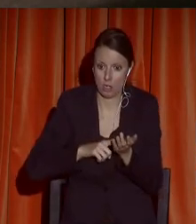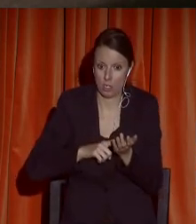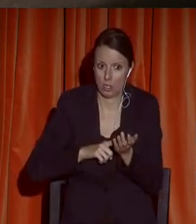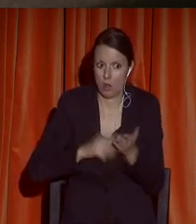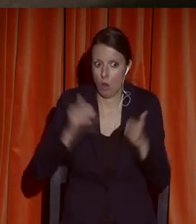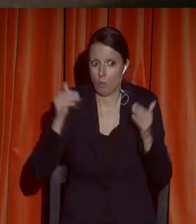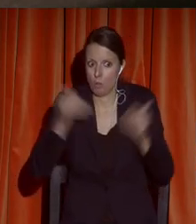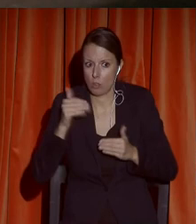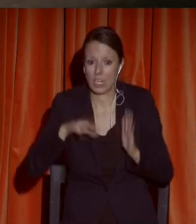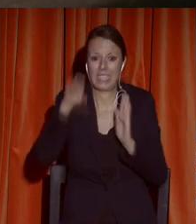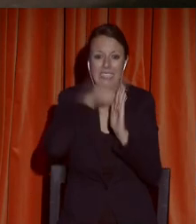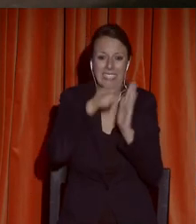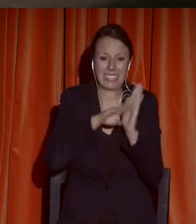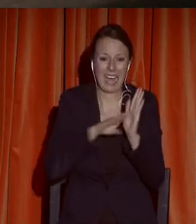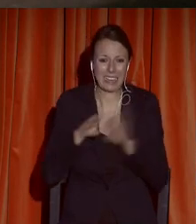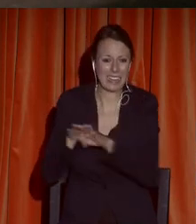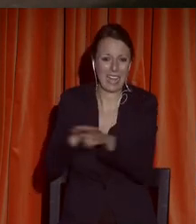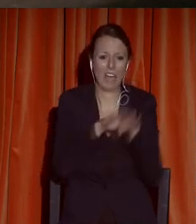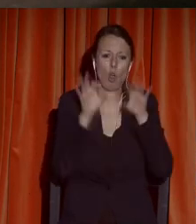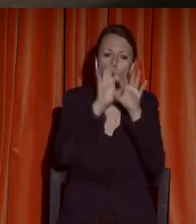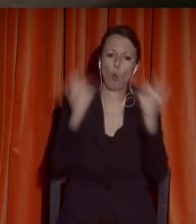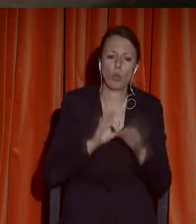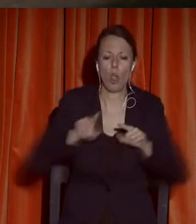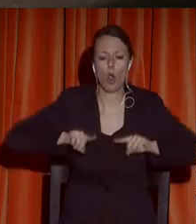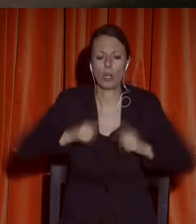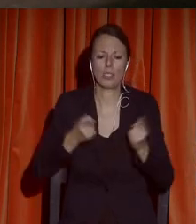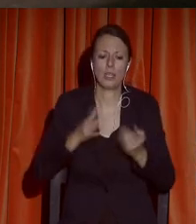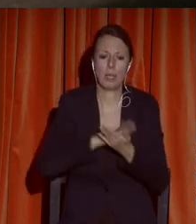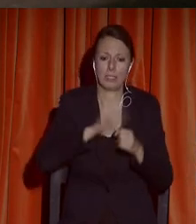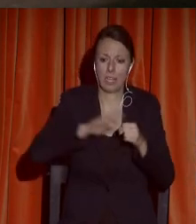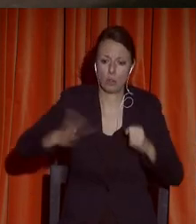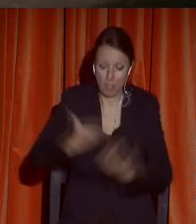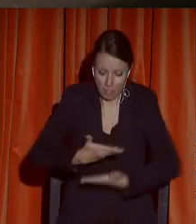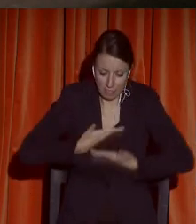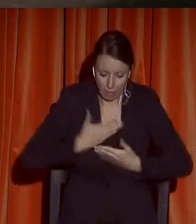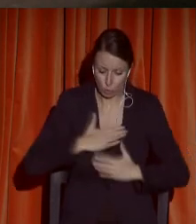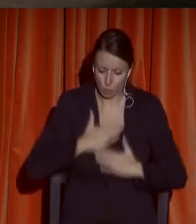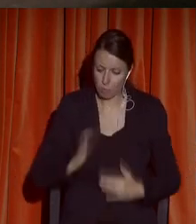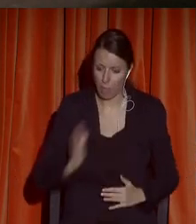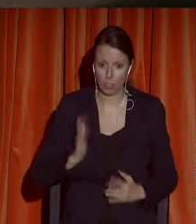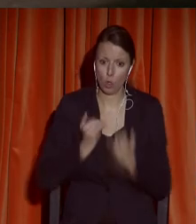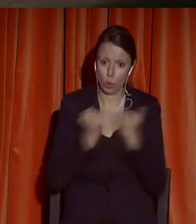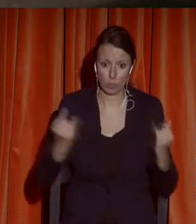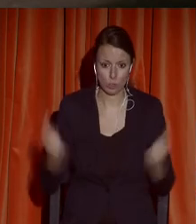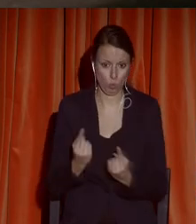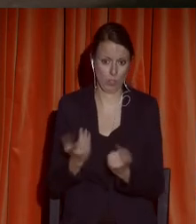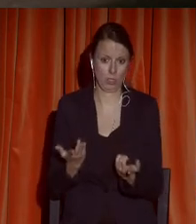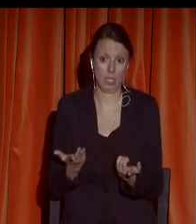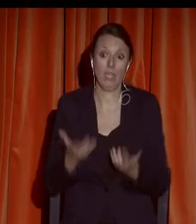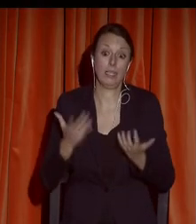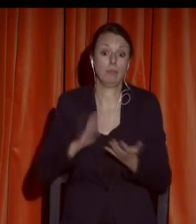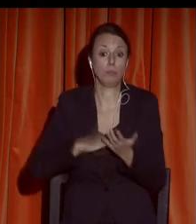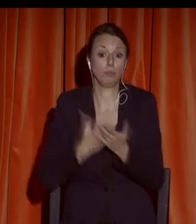będą bezpiecznikami dla nas w różnych sytuacjach. I chciałabym tutaj przywołać konkretny przykład,